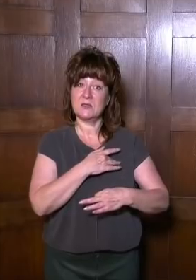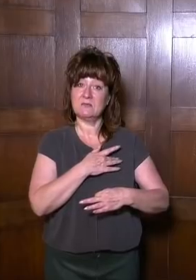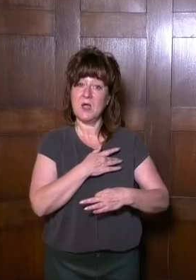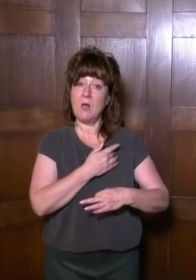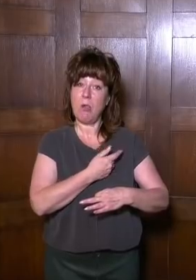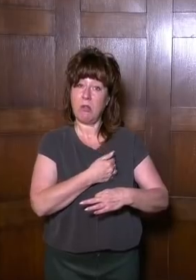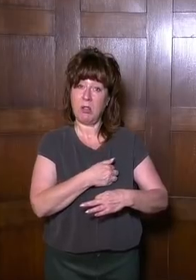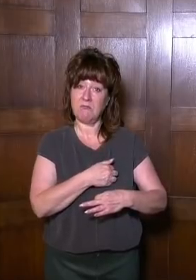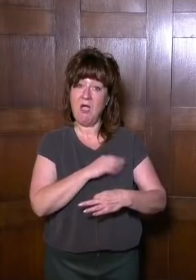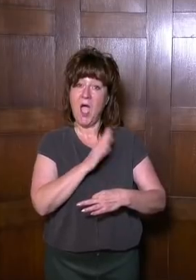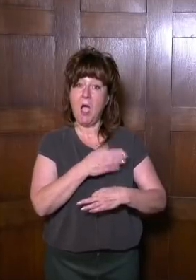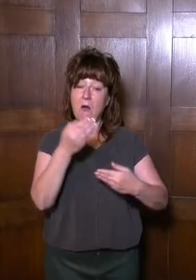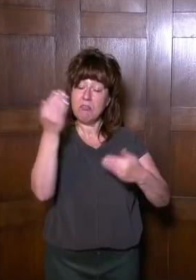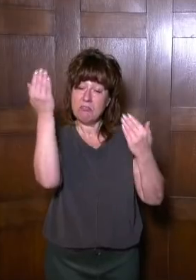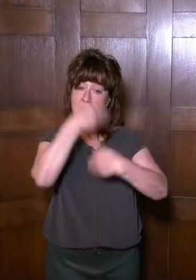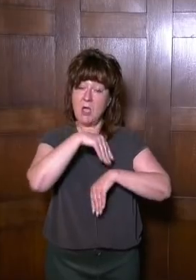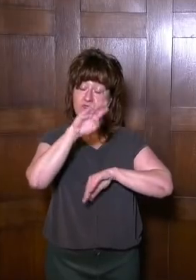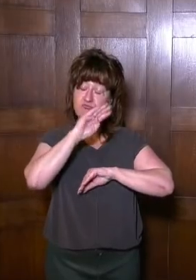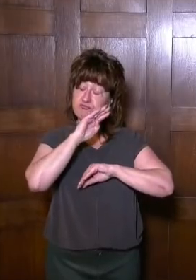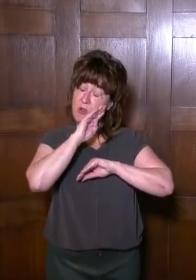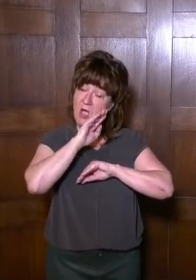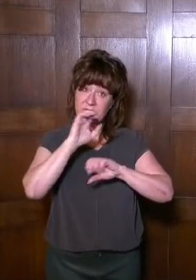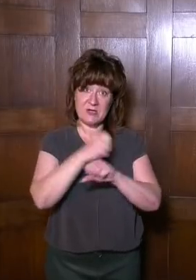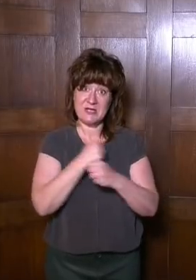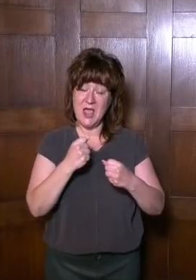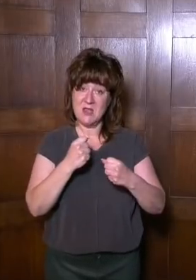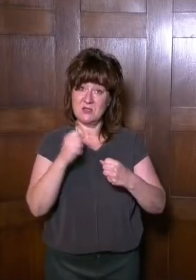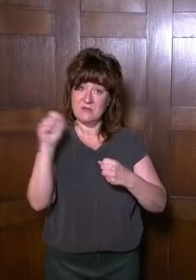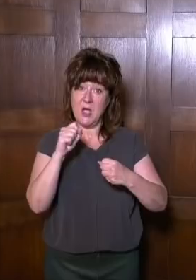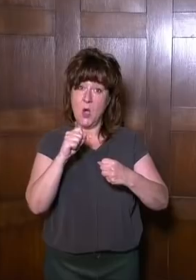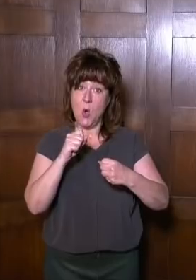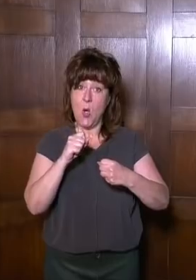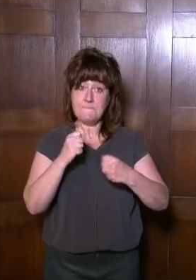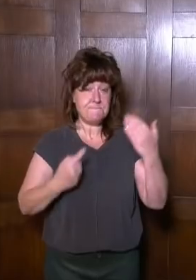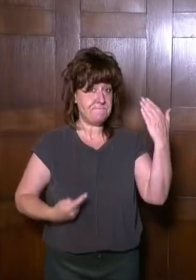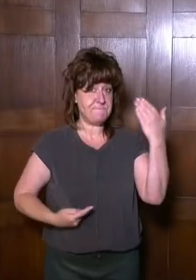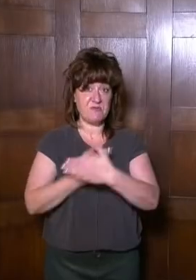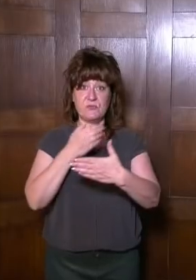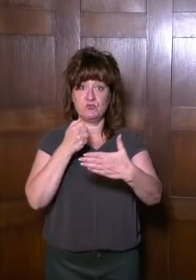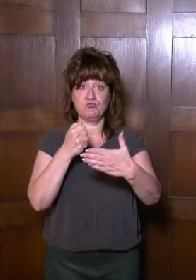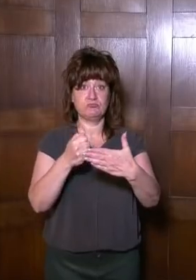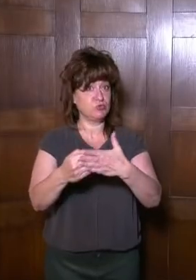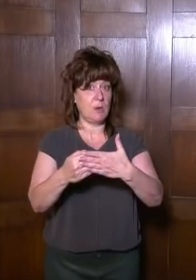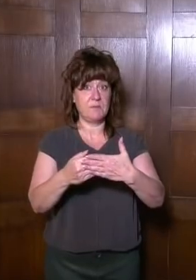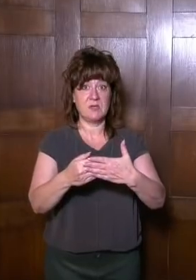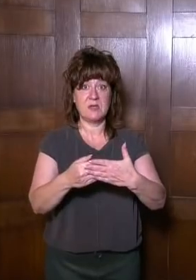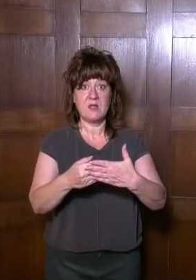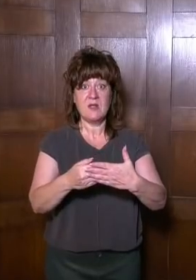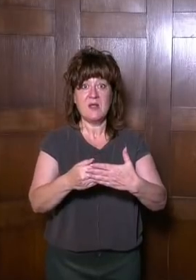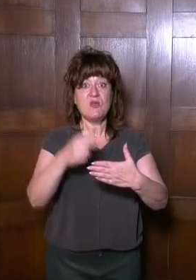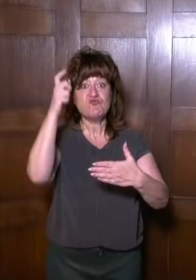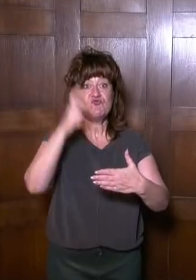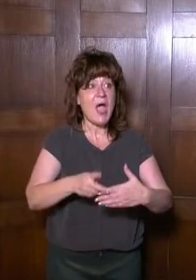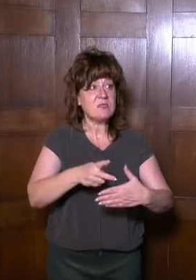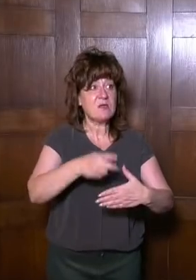Nächte an dem Tag, wo wir die Dinge angehalten haben. Durch diese menschenleere Stadt gelaufen sind, die Geschäfte gesehen haben und an die